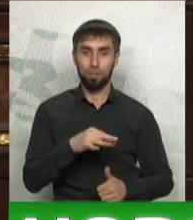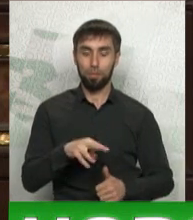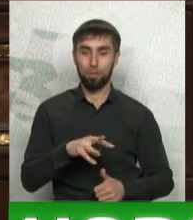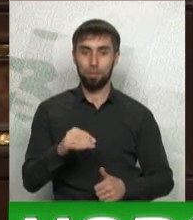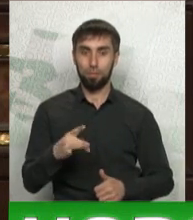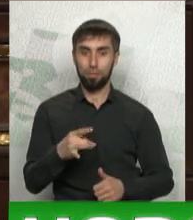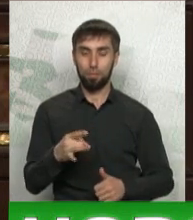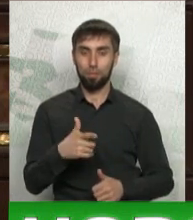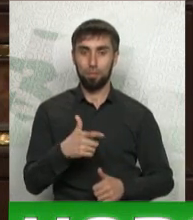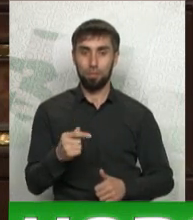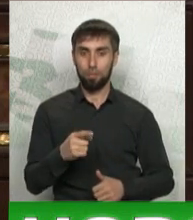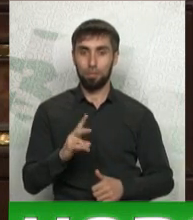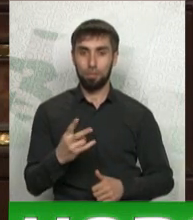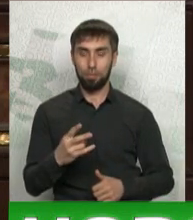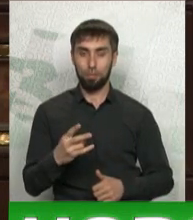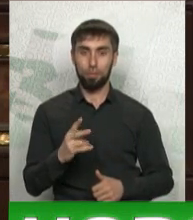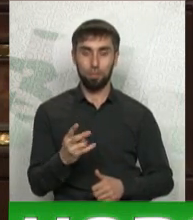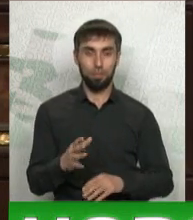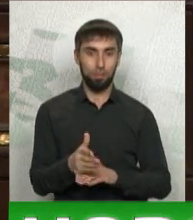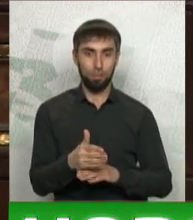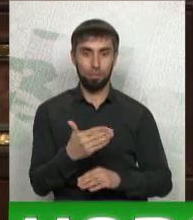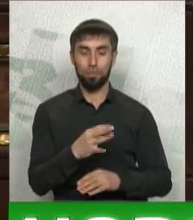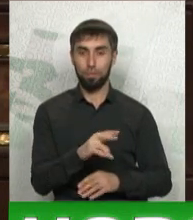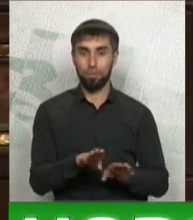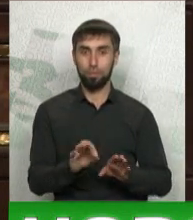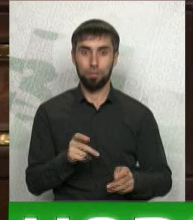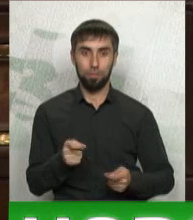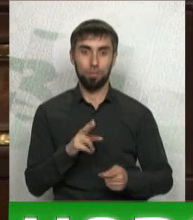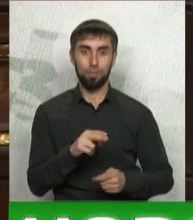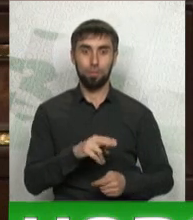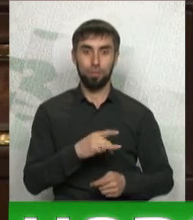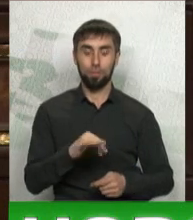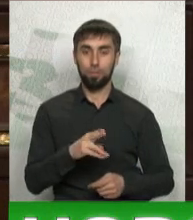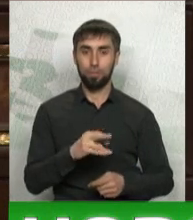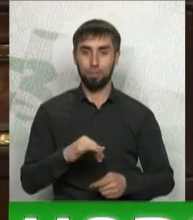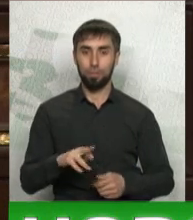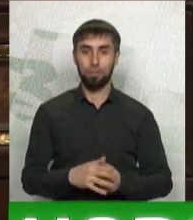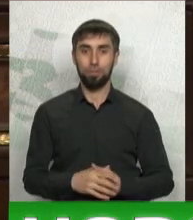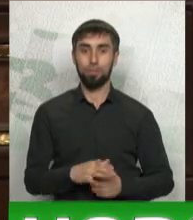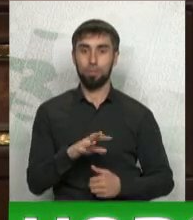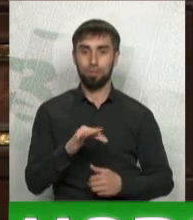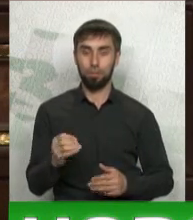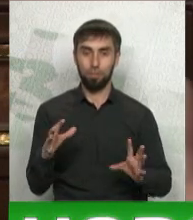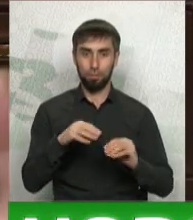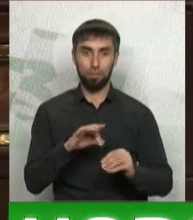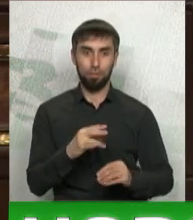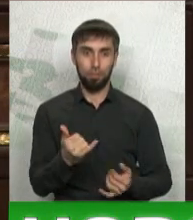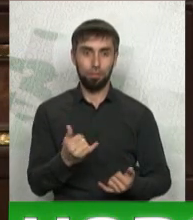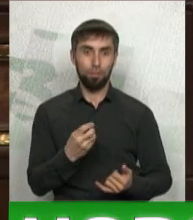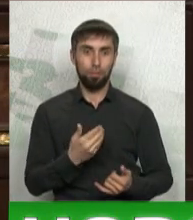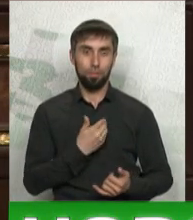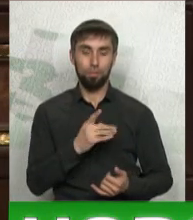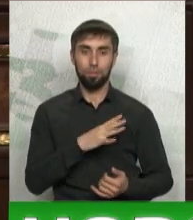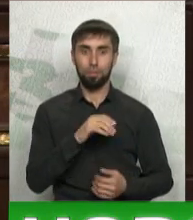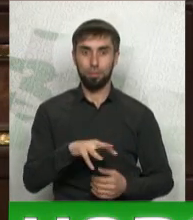на заранее и газпром газораспределение названием тоже управлять будет как управляющая компания там уже сюда и он сегодня не хочет